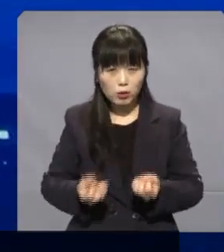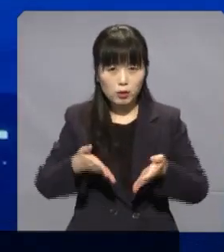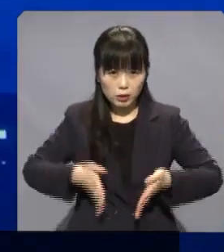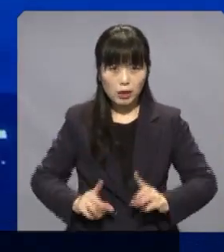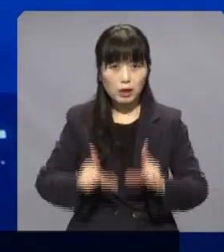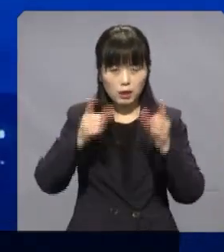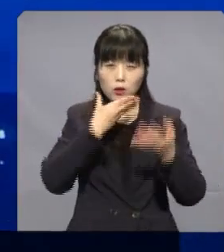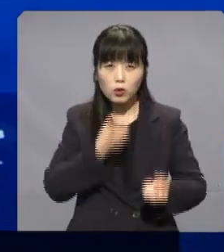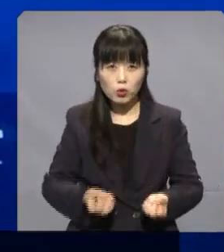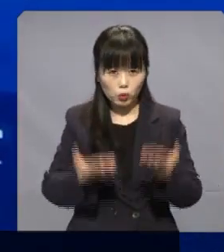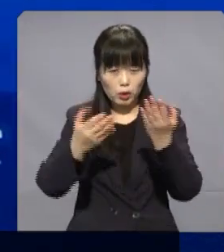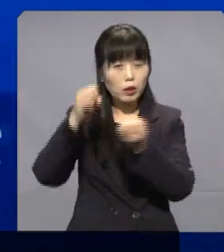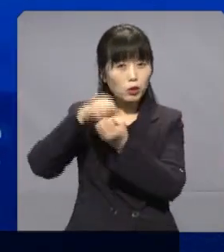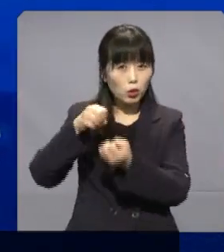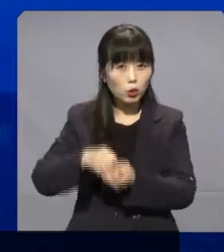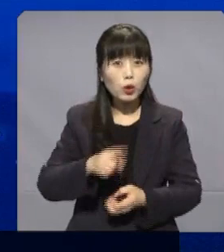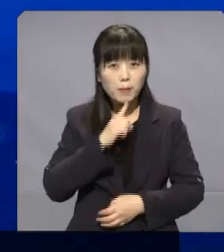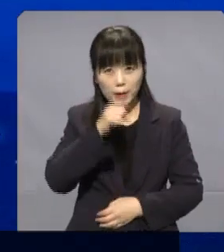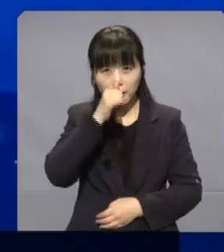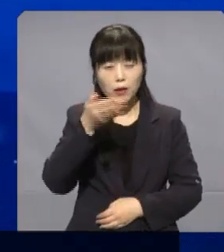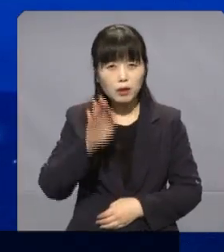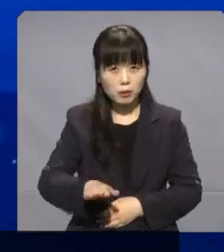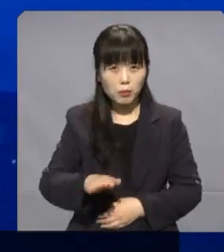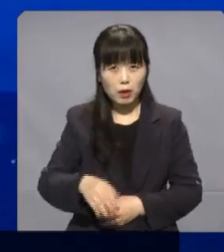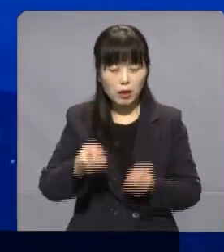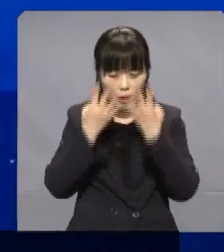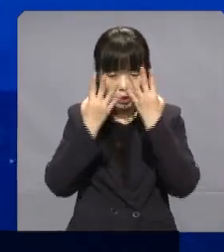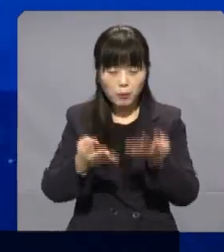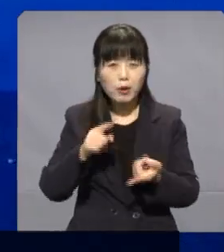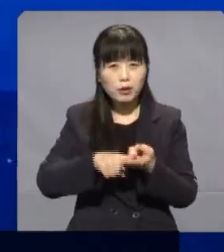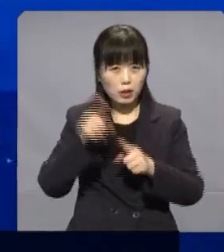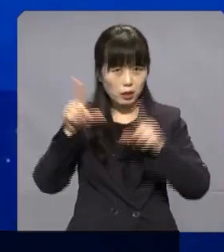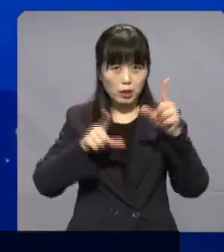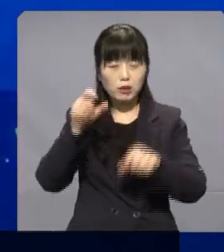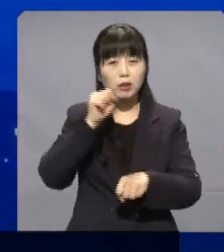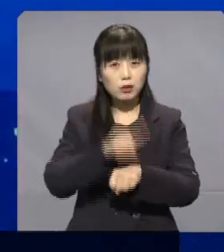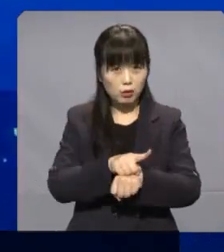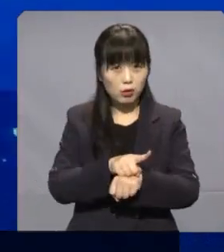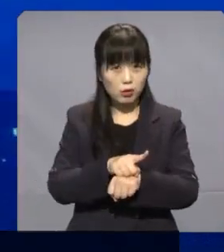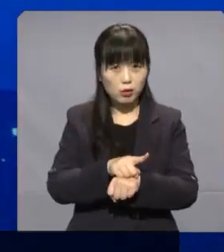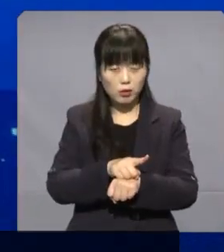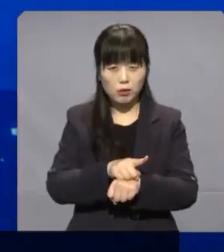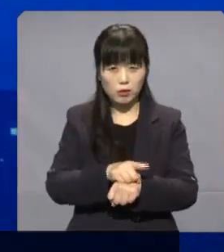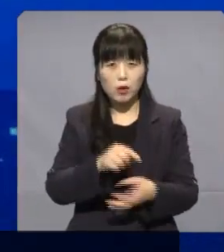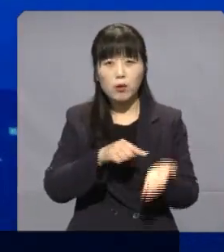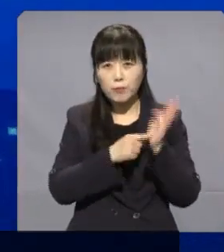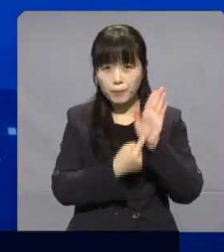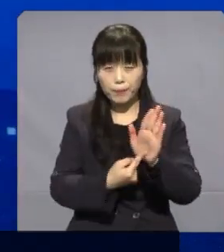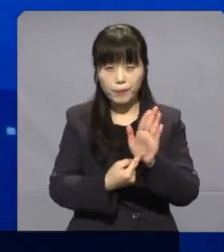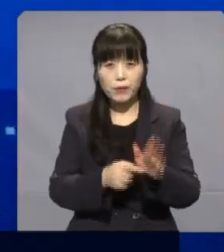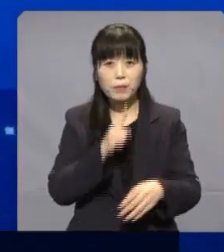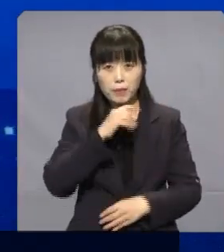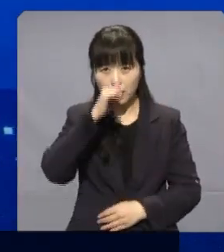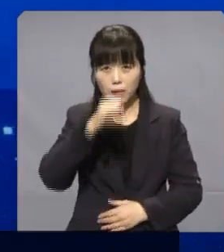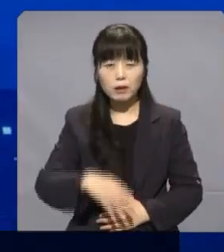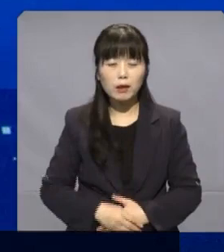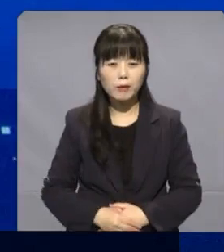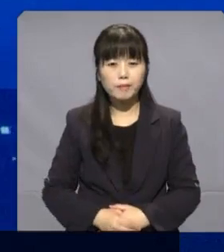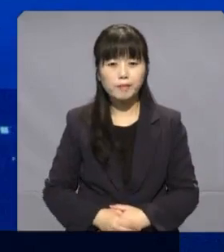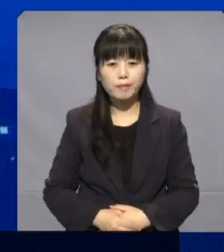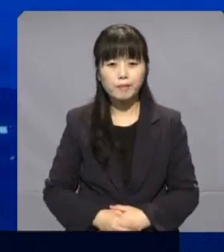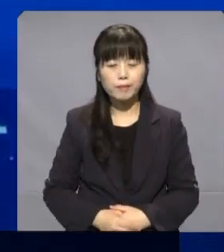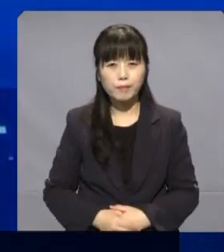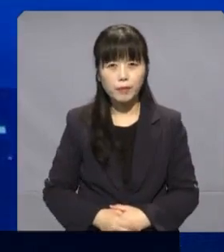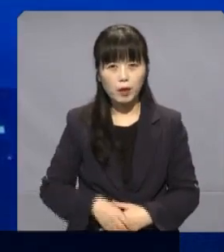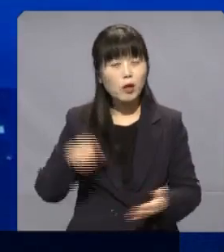했고 또 관례라고 선을 그었지만 사실상 사면에 대해서 상징적인 모습이 이미 나왔다 이런 얘기 나오고 있습니다.